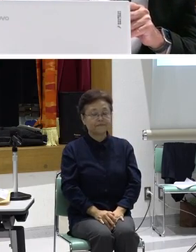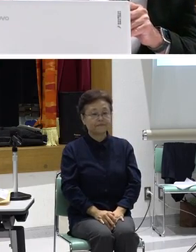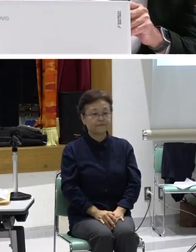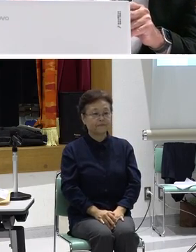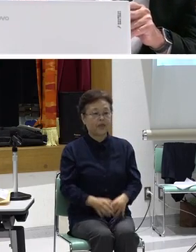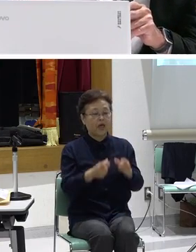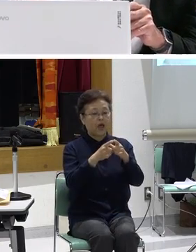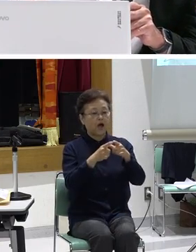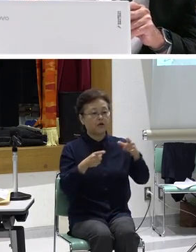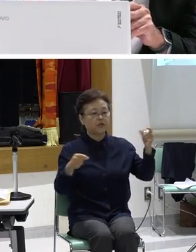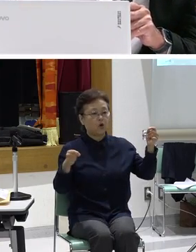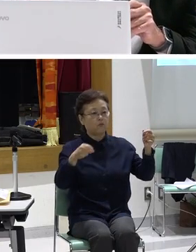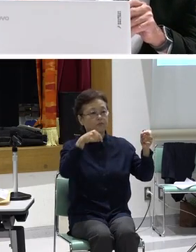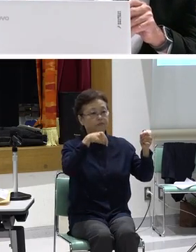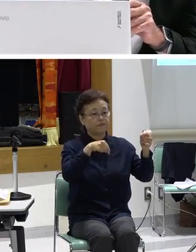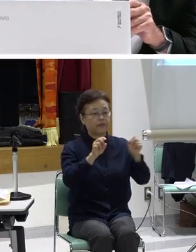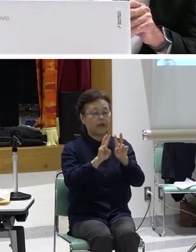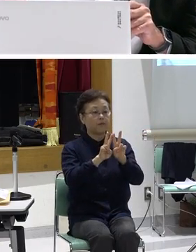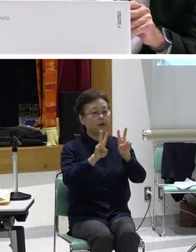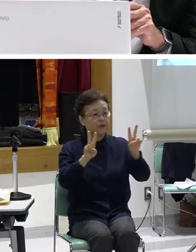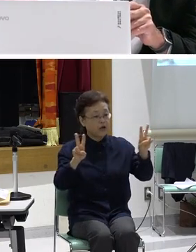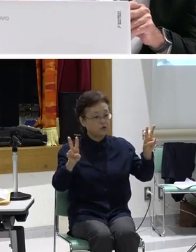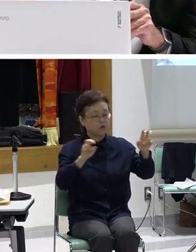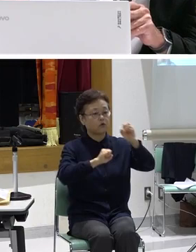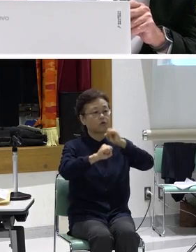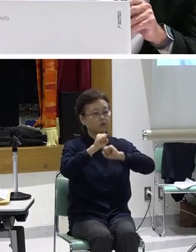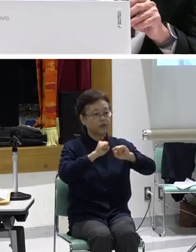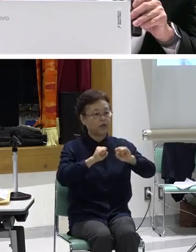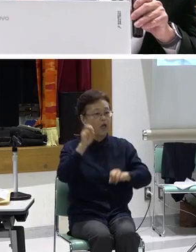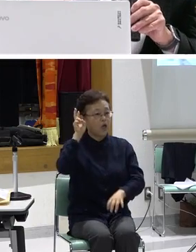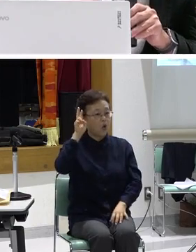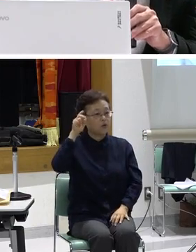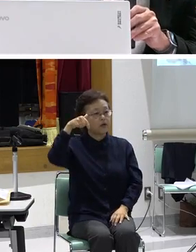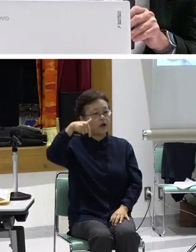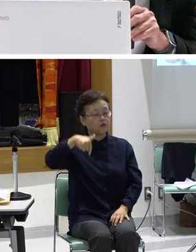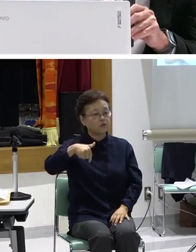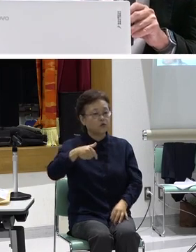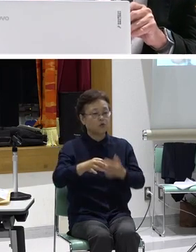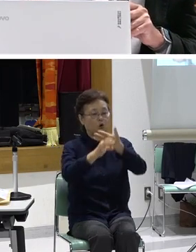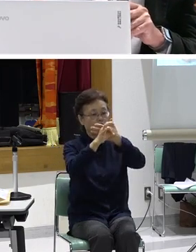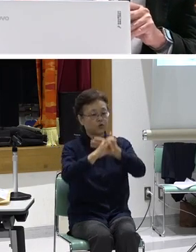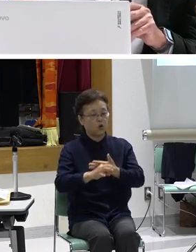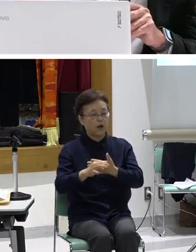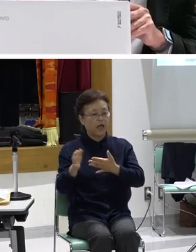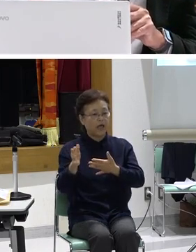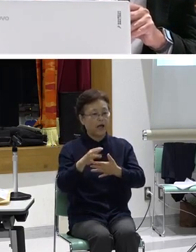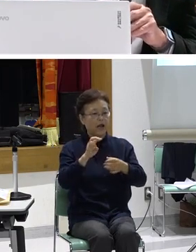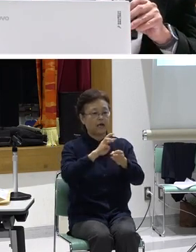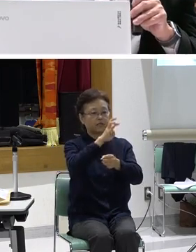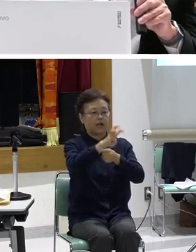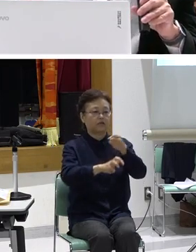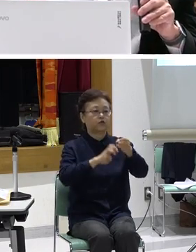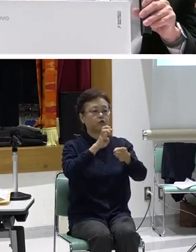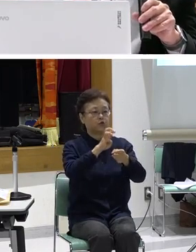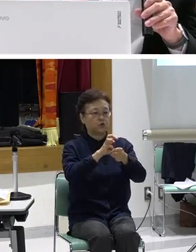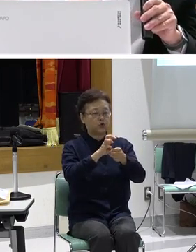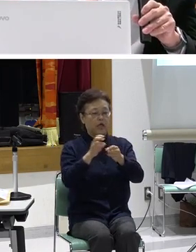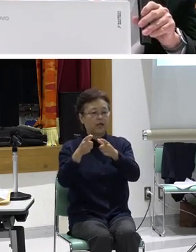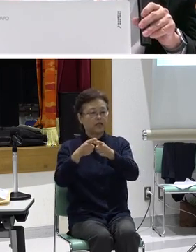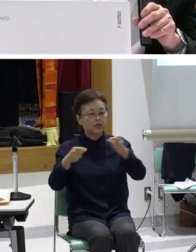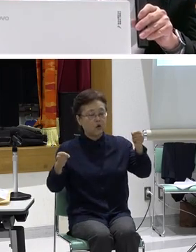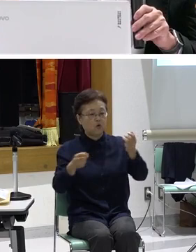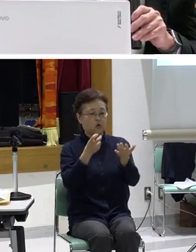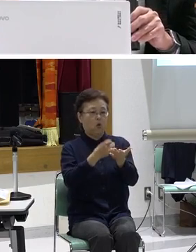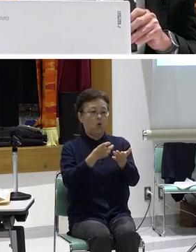でこうバリアフリーの取り組み、大阪府の条例から数えて30年、 国の法律から数えて23年